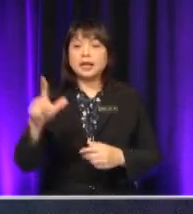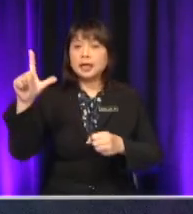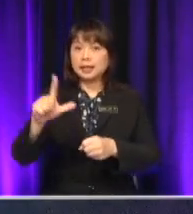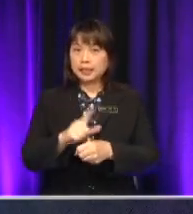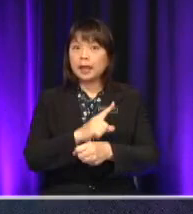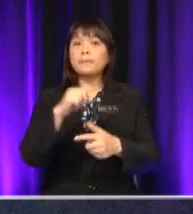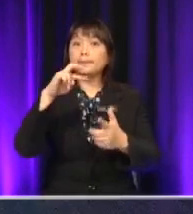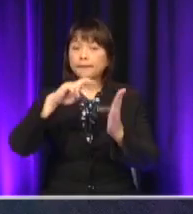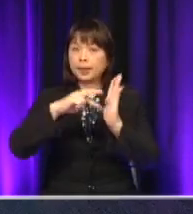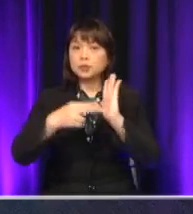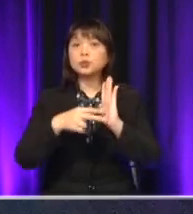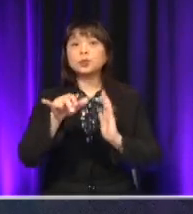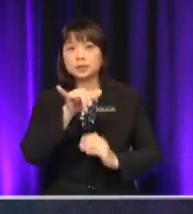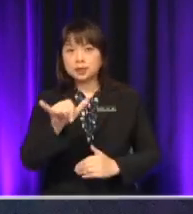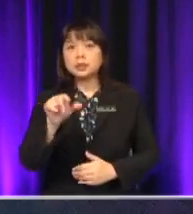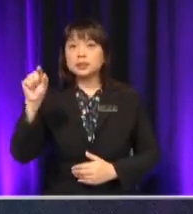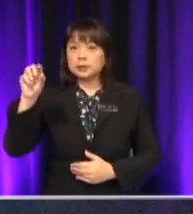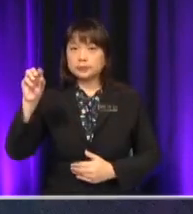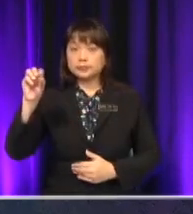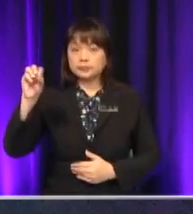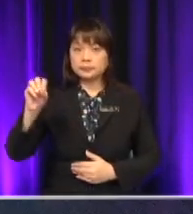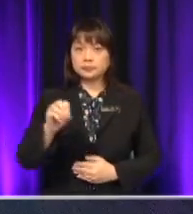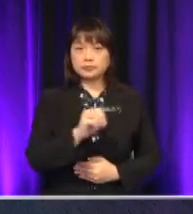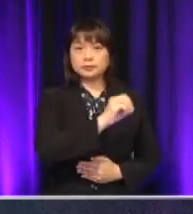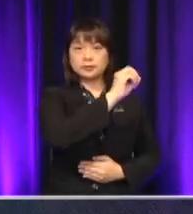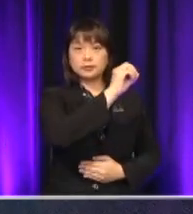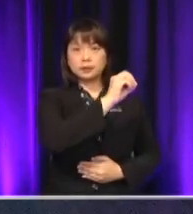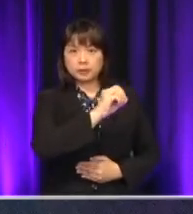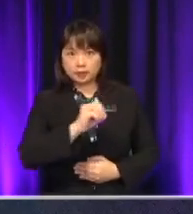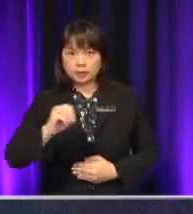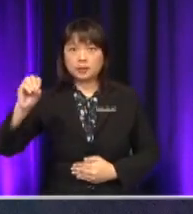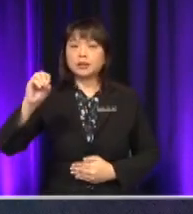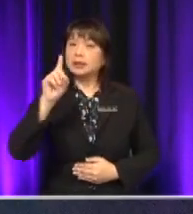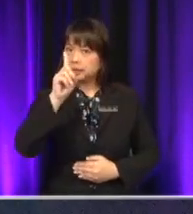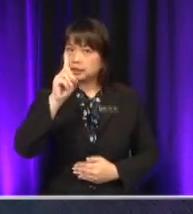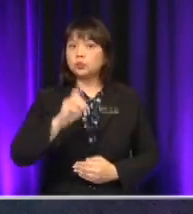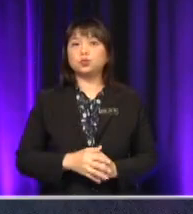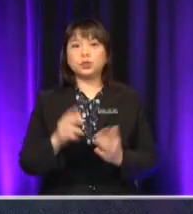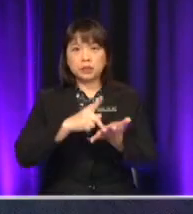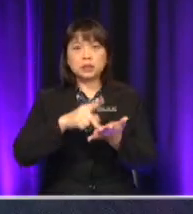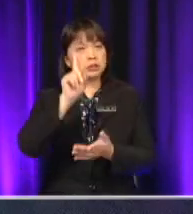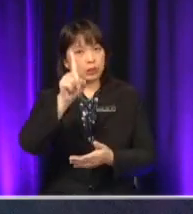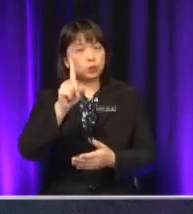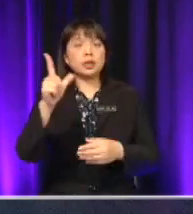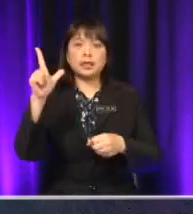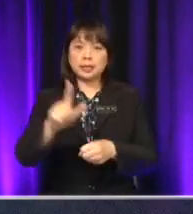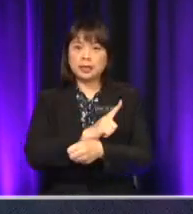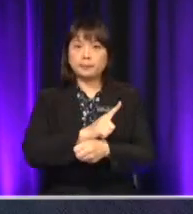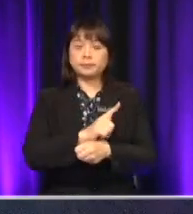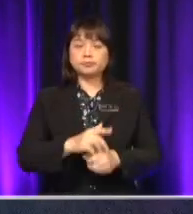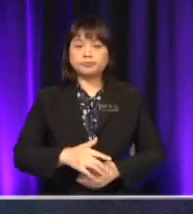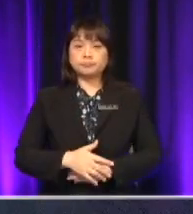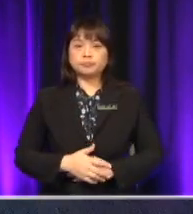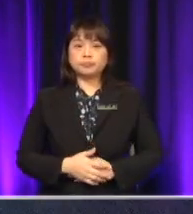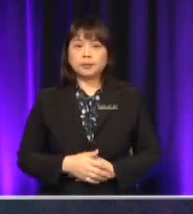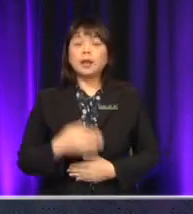dia patah balik sini. Tu kita pun stop. Kita stop. Kita hentikan. Kalau dia minta satu ayunan lah. Selalunya kami akan